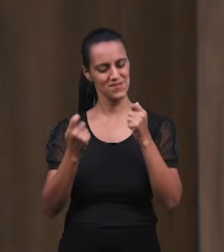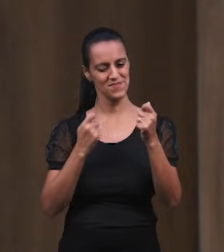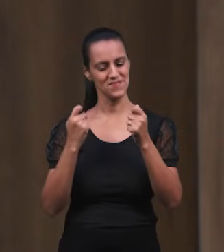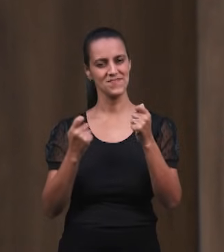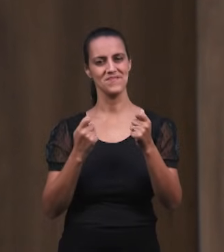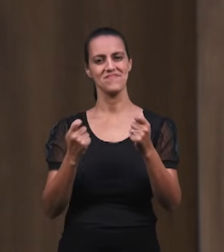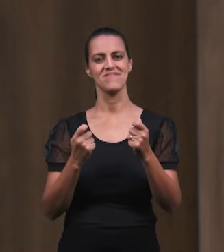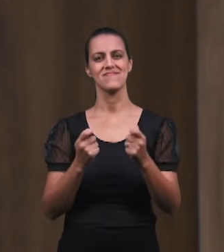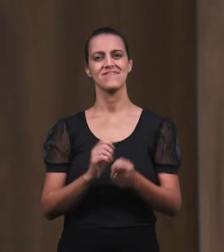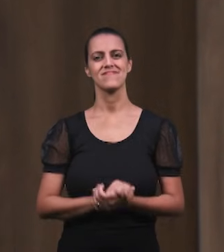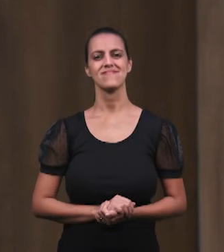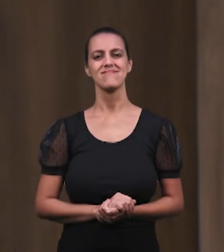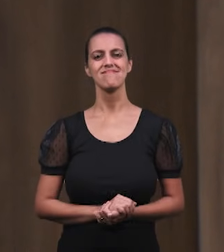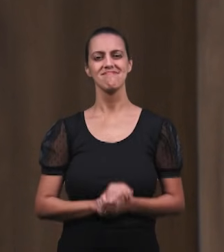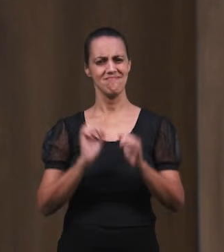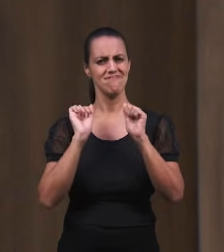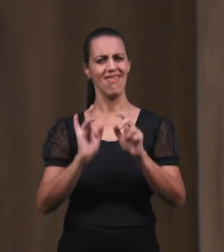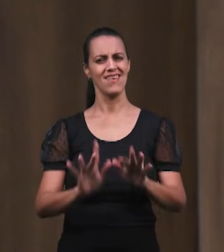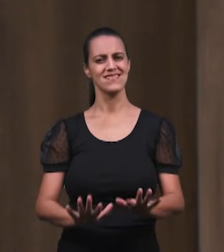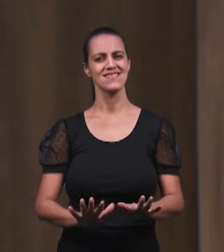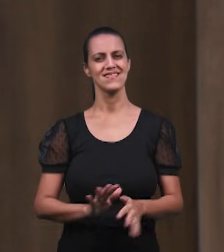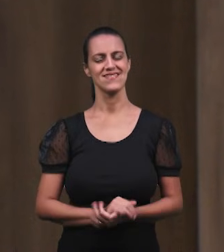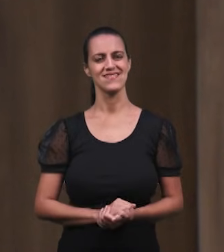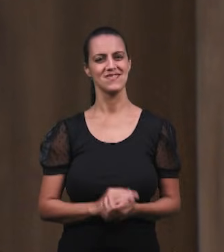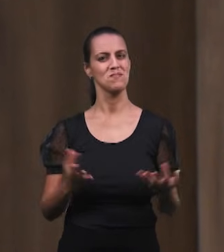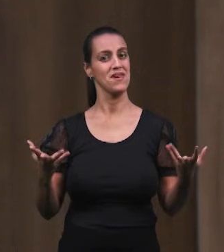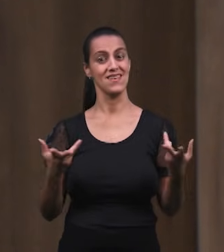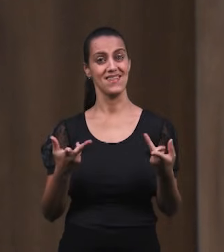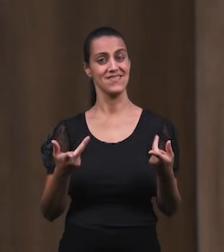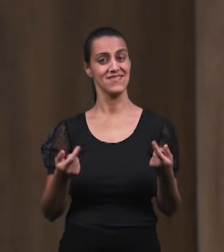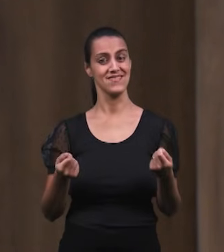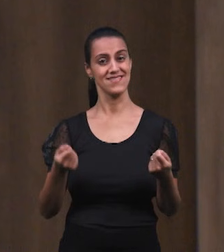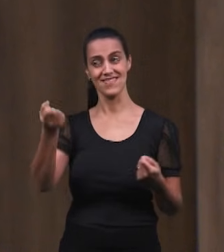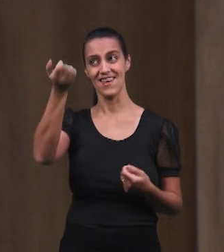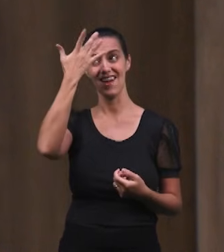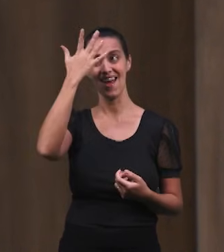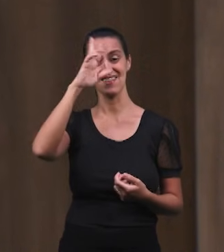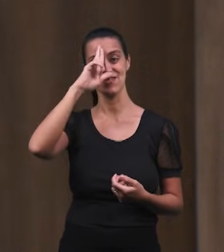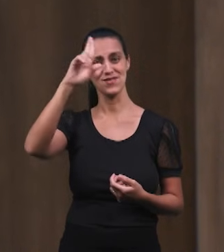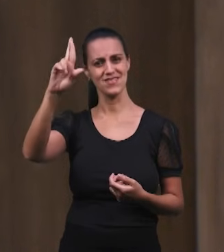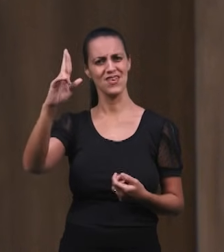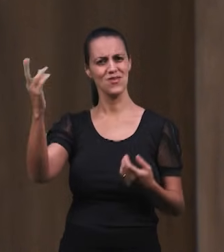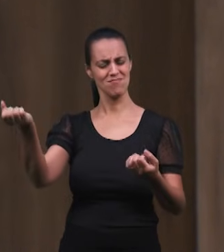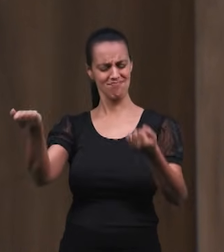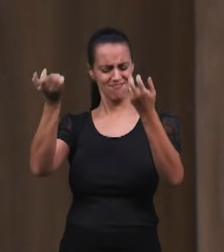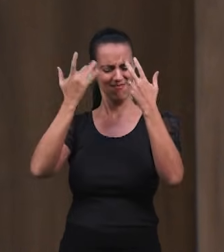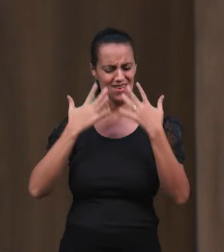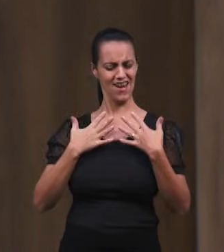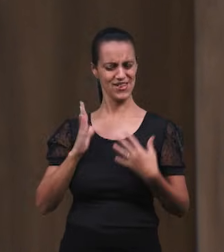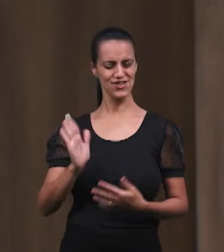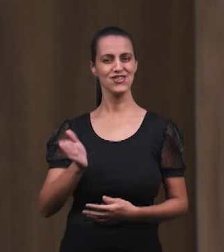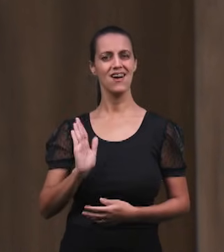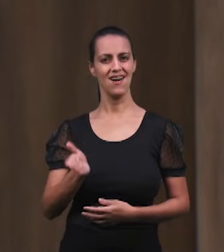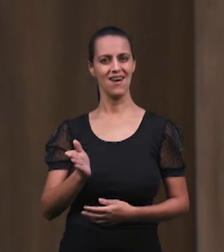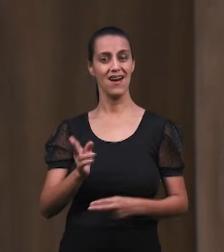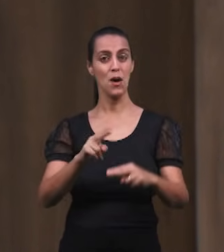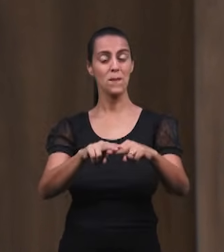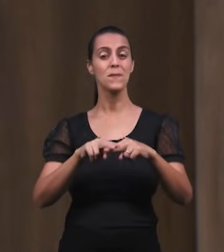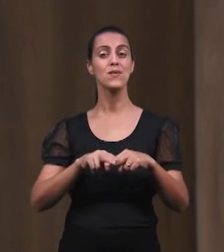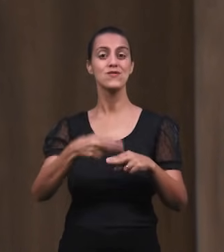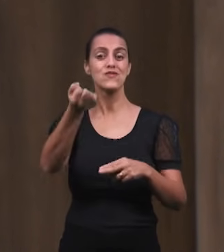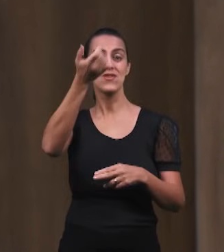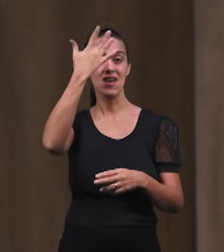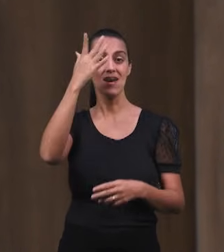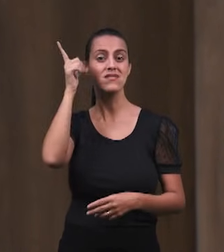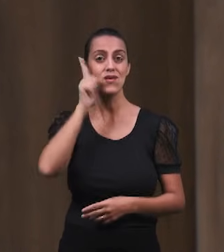Loué soit le nom du Seigneur. Gloire à notre Dieu. Quelle bénédiction. Merveilleuse grâce du Seigneur qui nous touche. Il dit, par